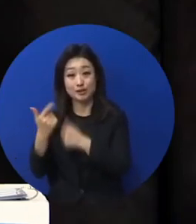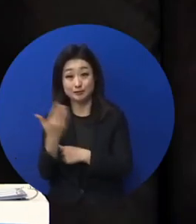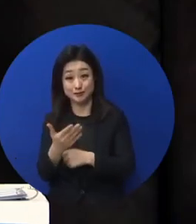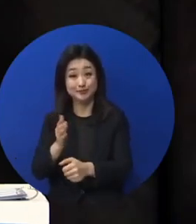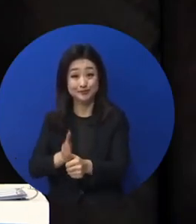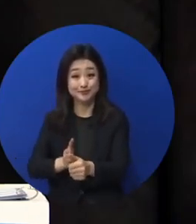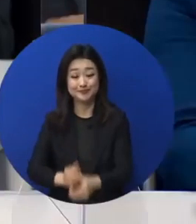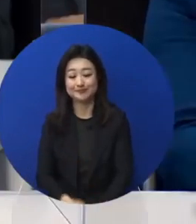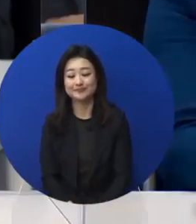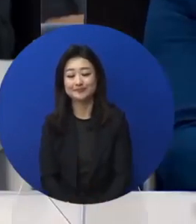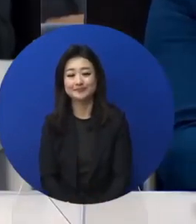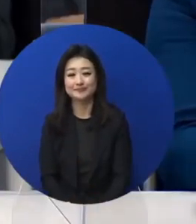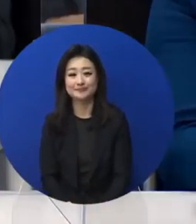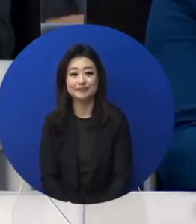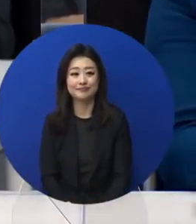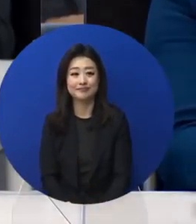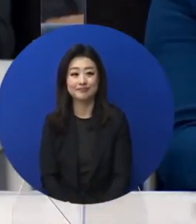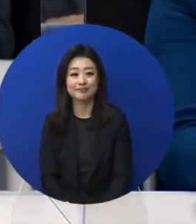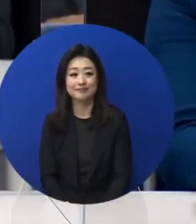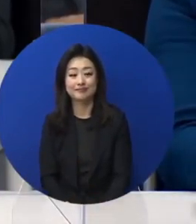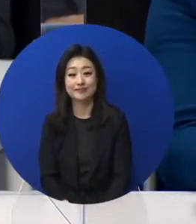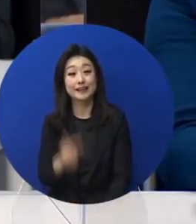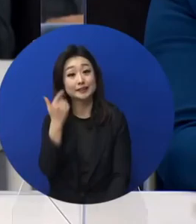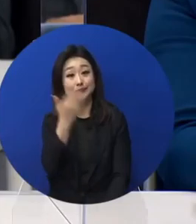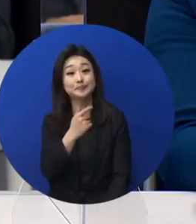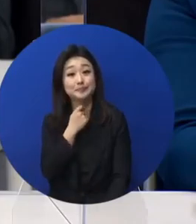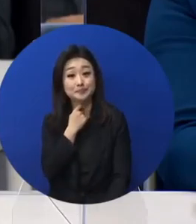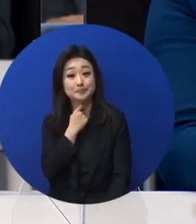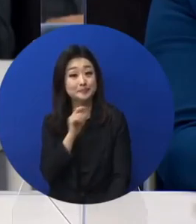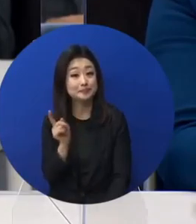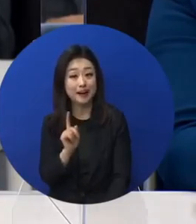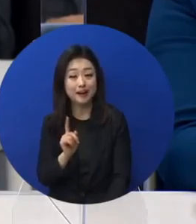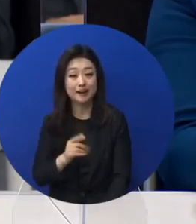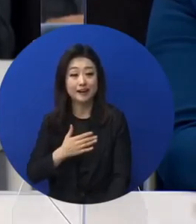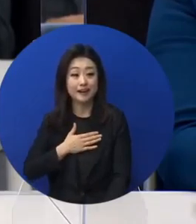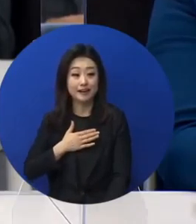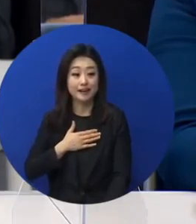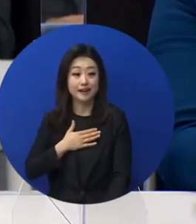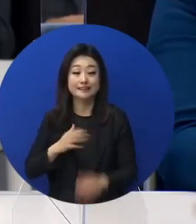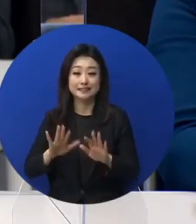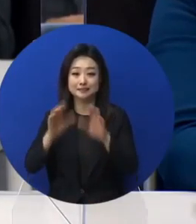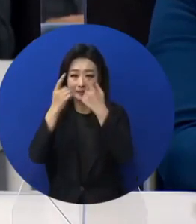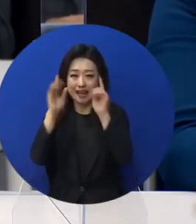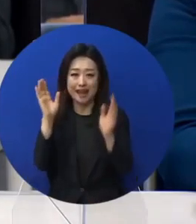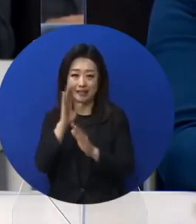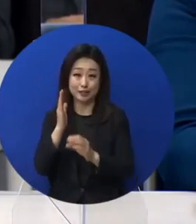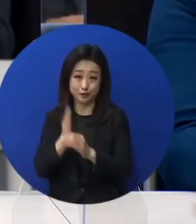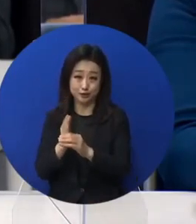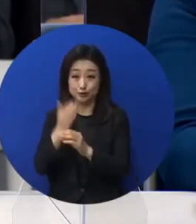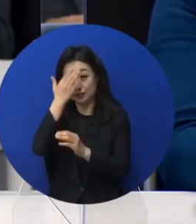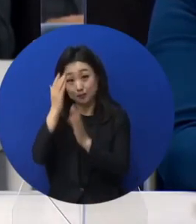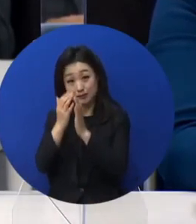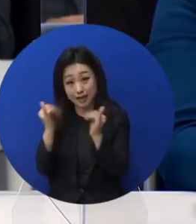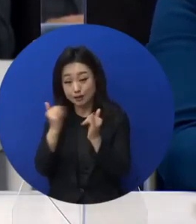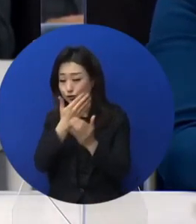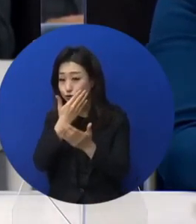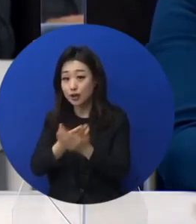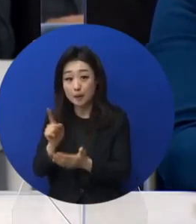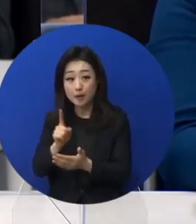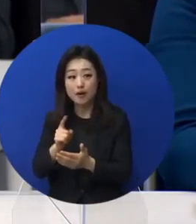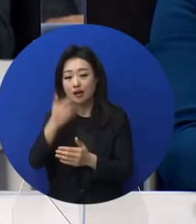바랍니다. 네, 세 분 후보자께 질문 드리겠습니다. 저는 현직 대학생으로서 청년들에게 가장 중요한